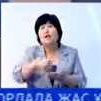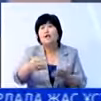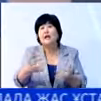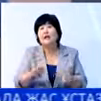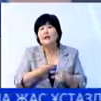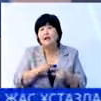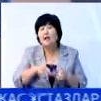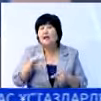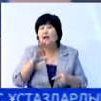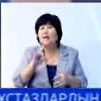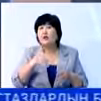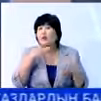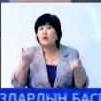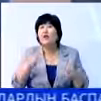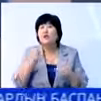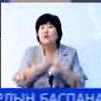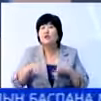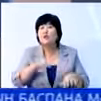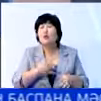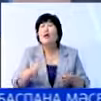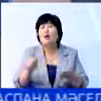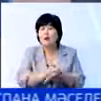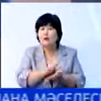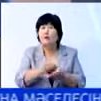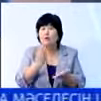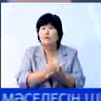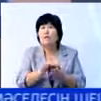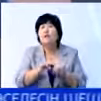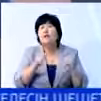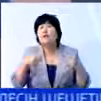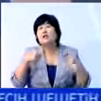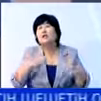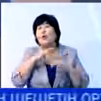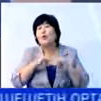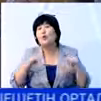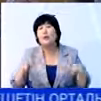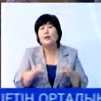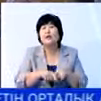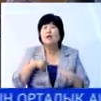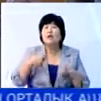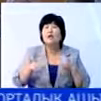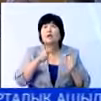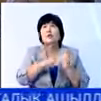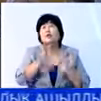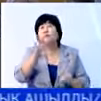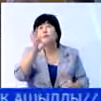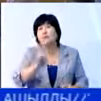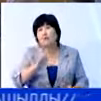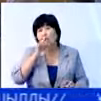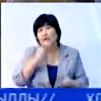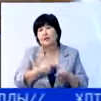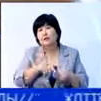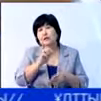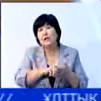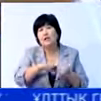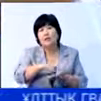Яғни тауар жоқ, істеген жұмысы жоқ, бірақ құжат сатып алып, соның жаңа шығыстарын көбейтуге апарады. Соның салдарынан 75% қателіктер соның салдарынан